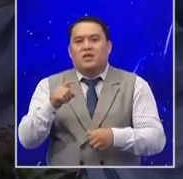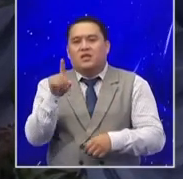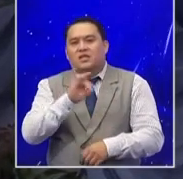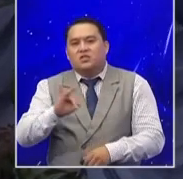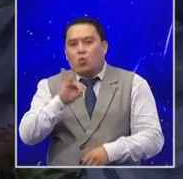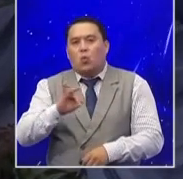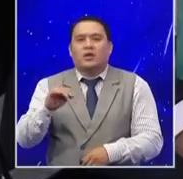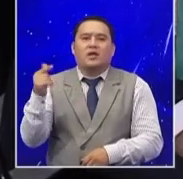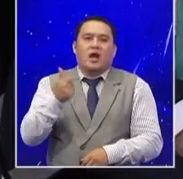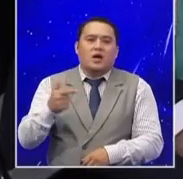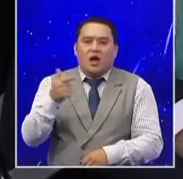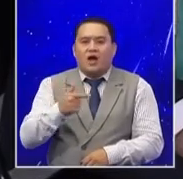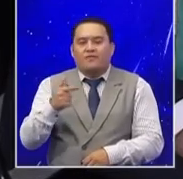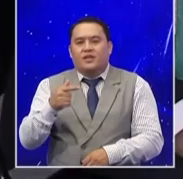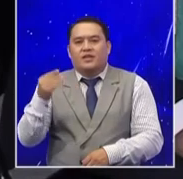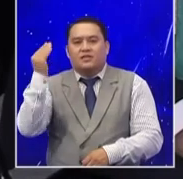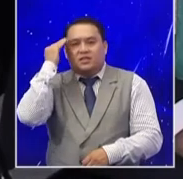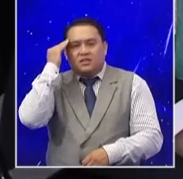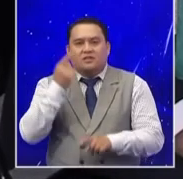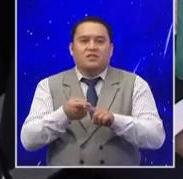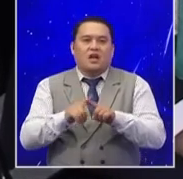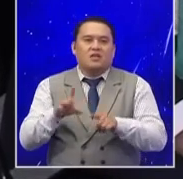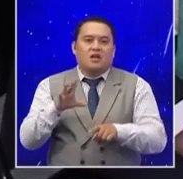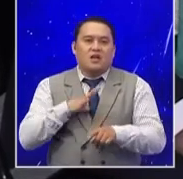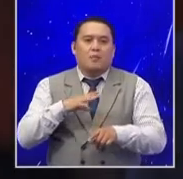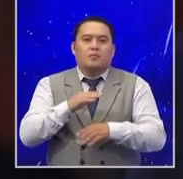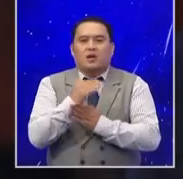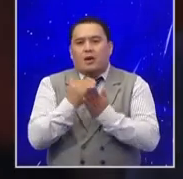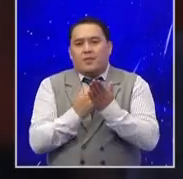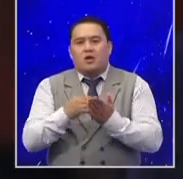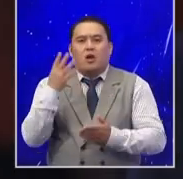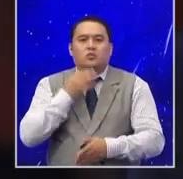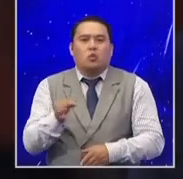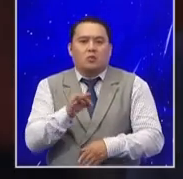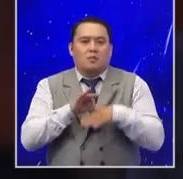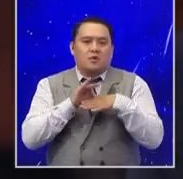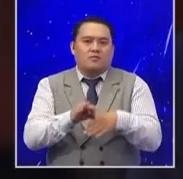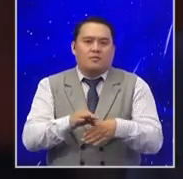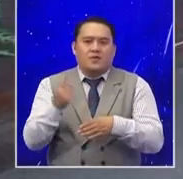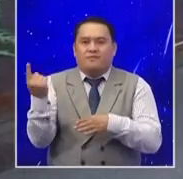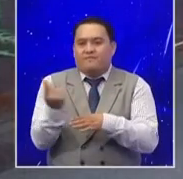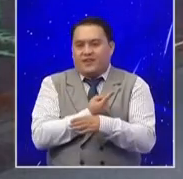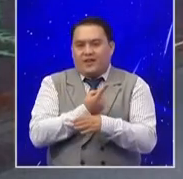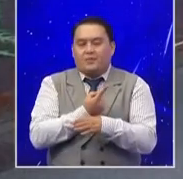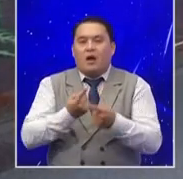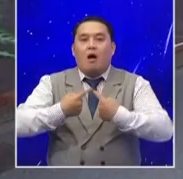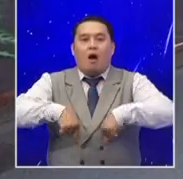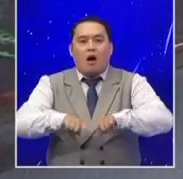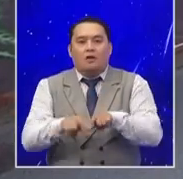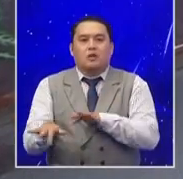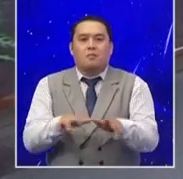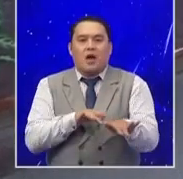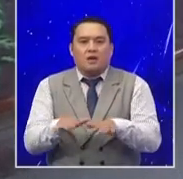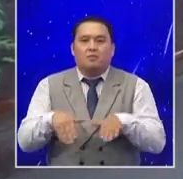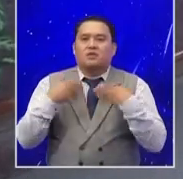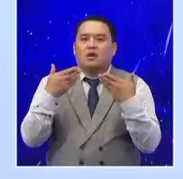истории, географии и естествознания. Следует отметить, подобная интеллектуальная игра в Алматинской области проводится впервые. Организаторы